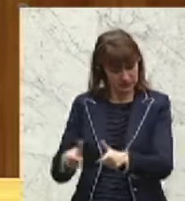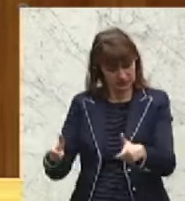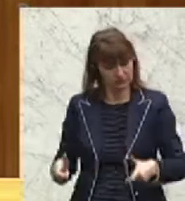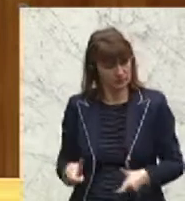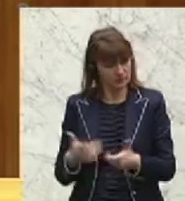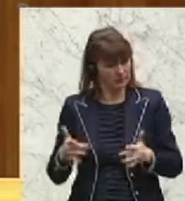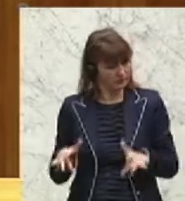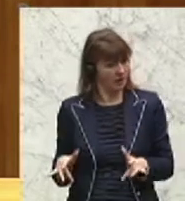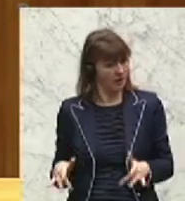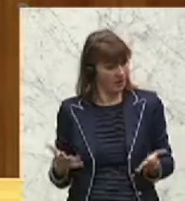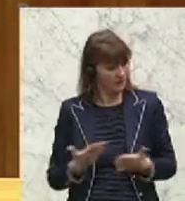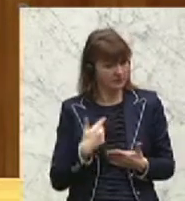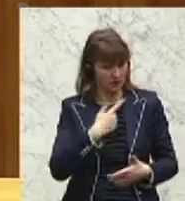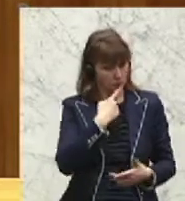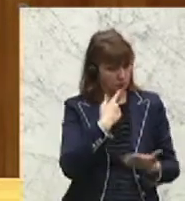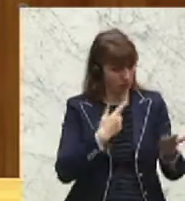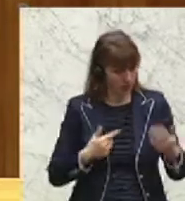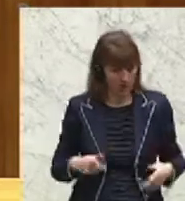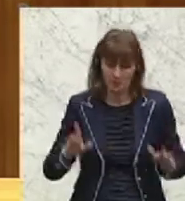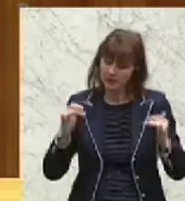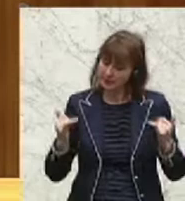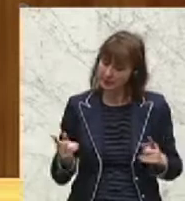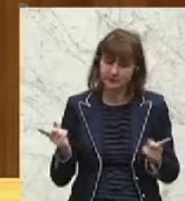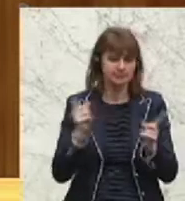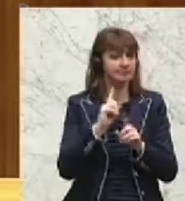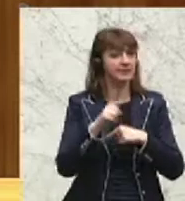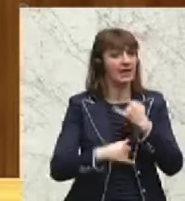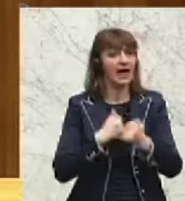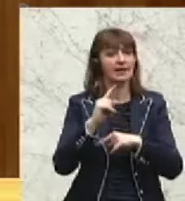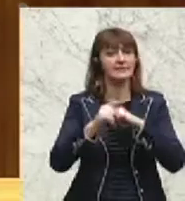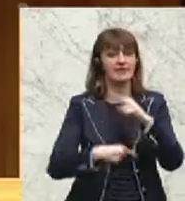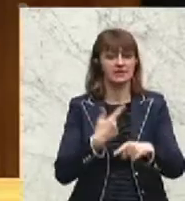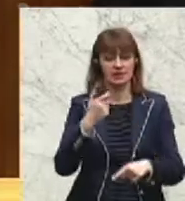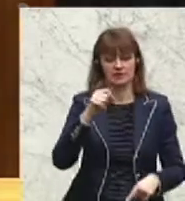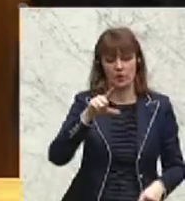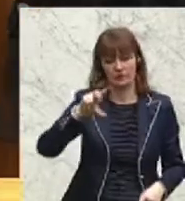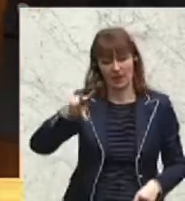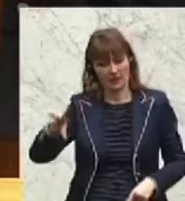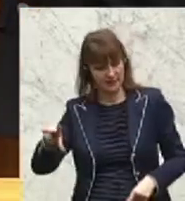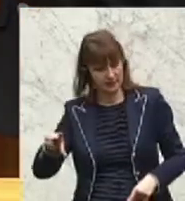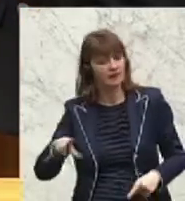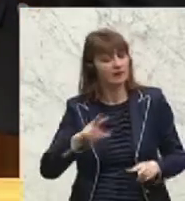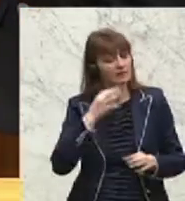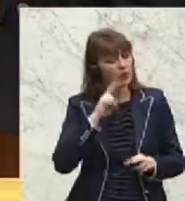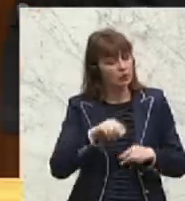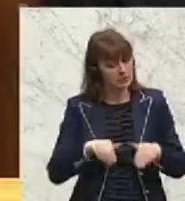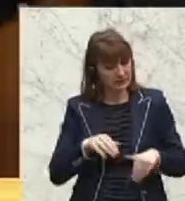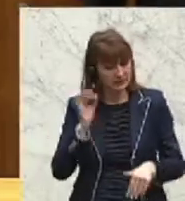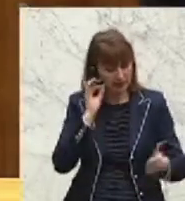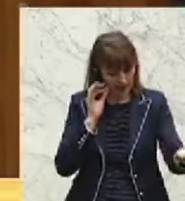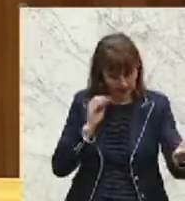wurde. Aber kommen wir zum Jahreswechsel 2012-2013 zurück. Frau Bundesministerin,